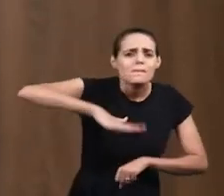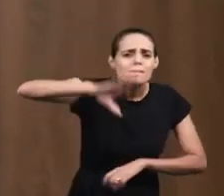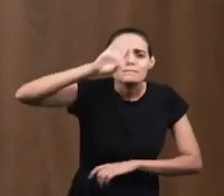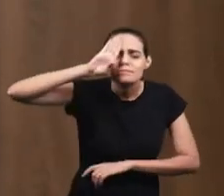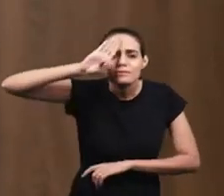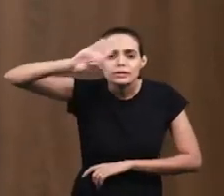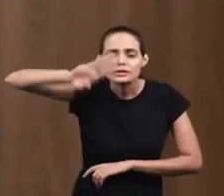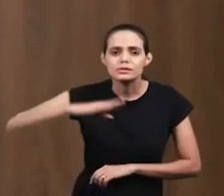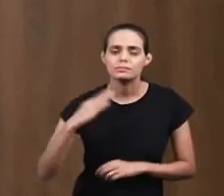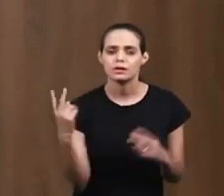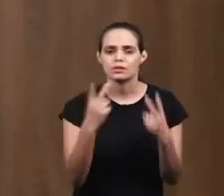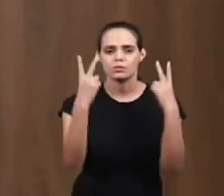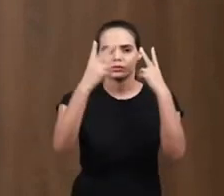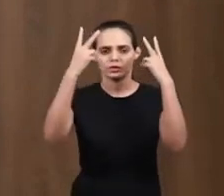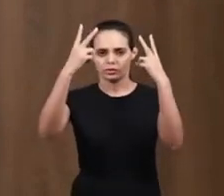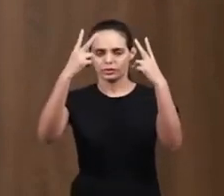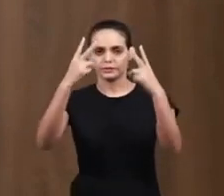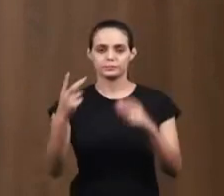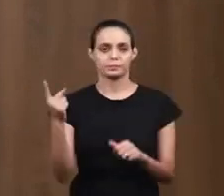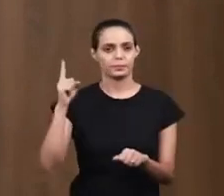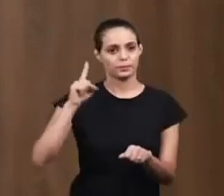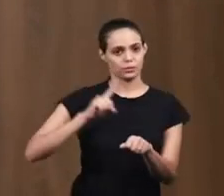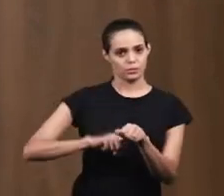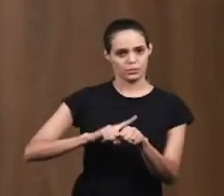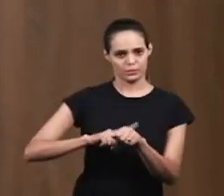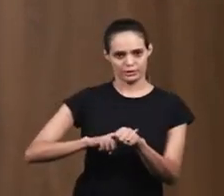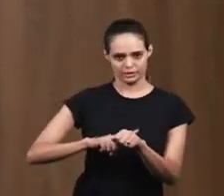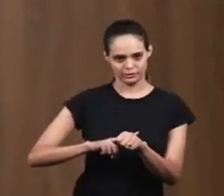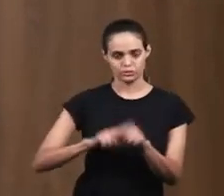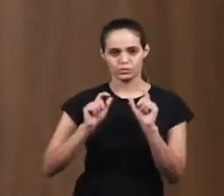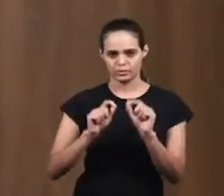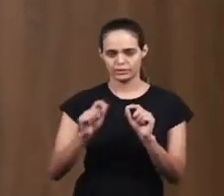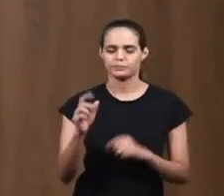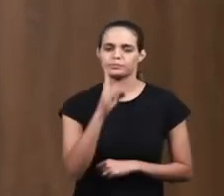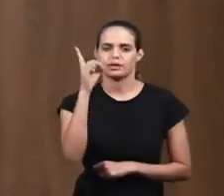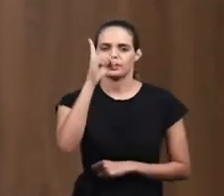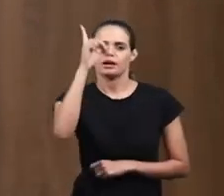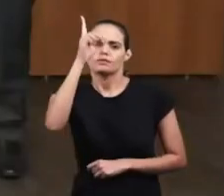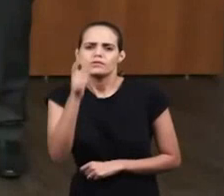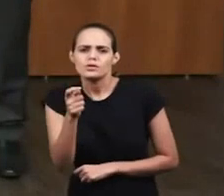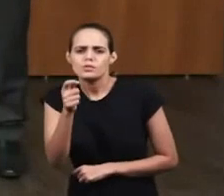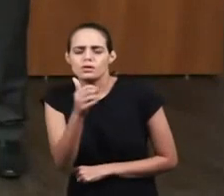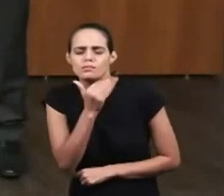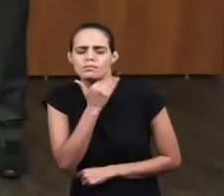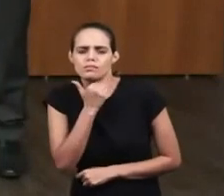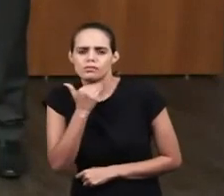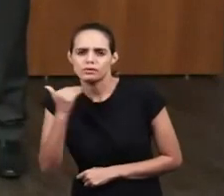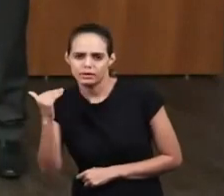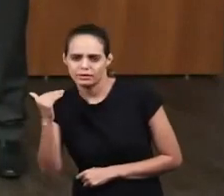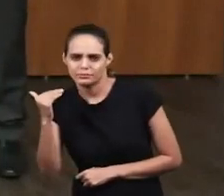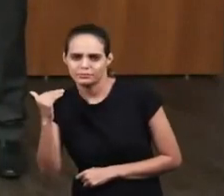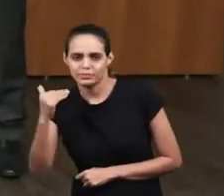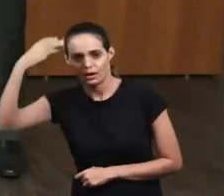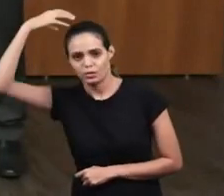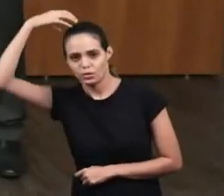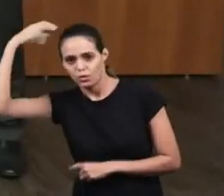Das war der Augenblick, in dem er das Königreich, das Erbe an seinen Sohn Salomo